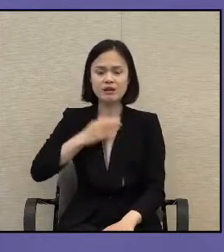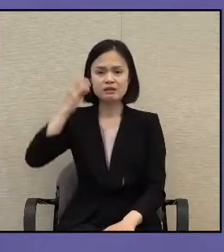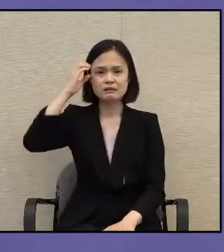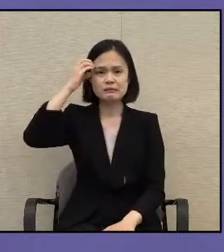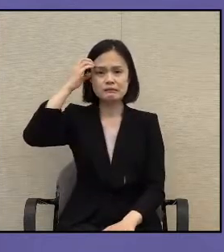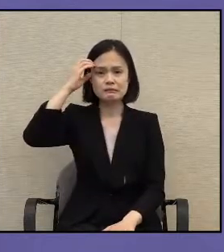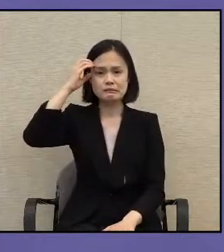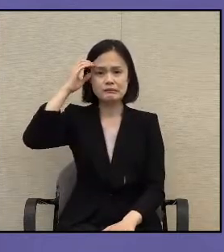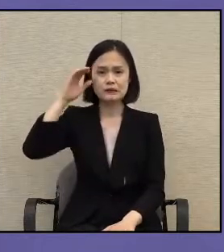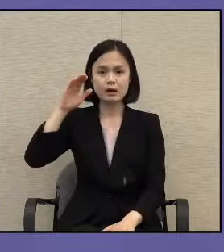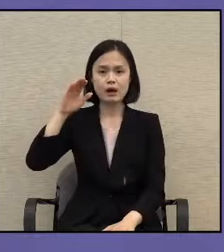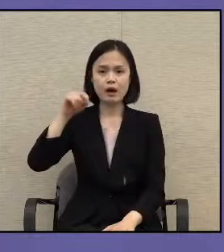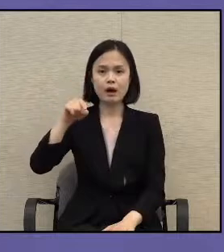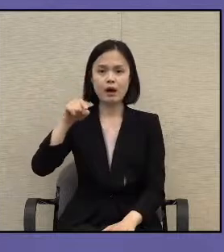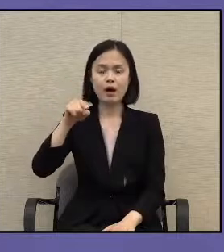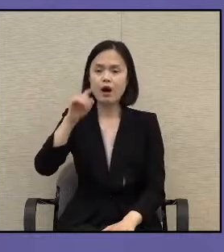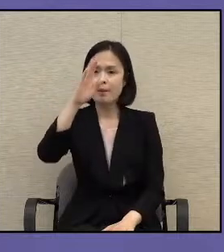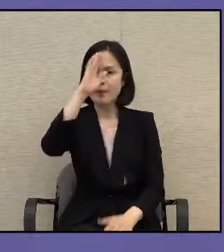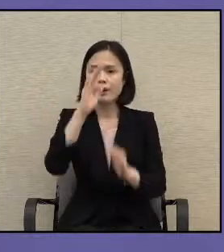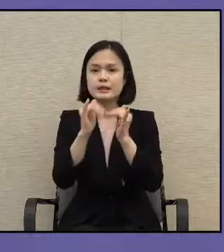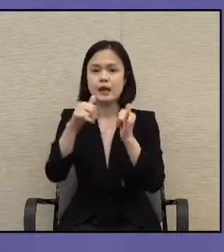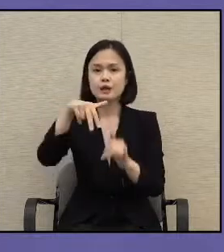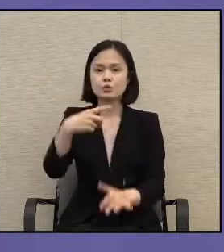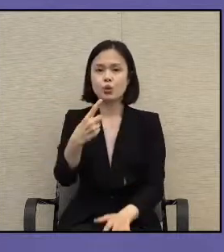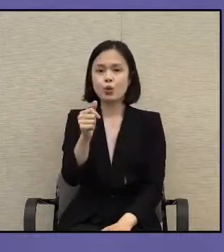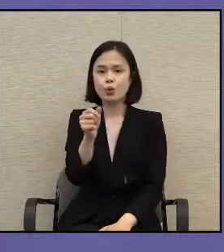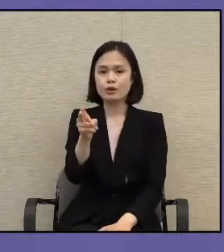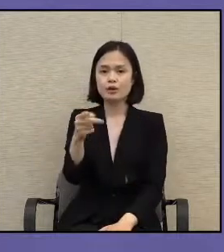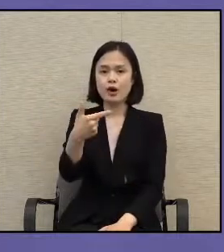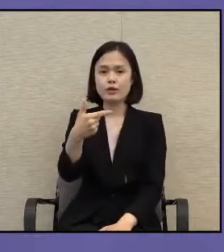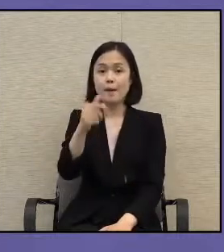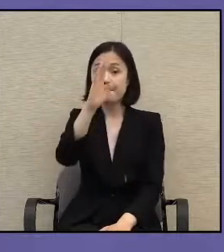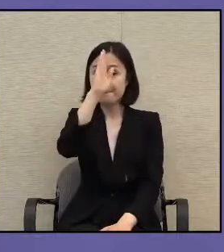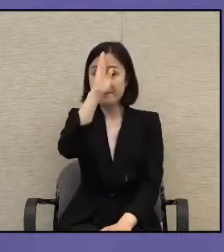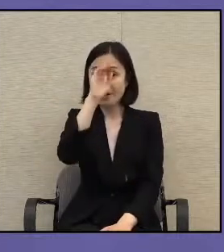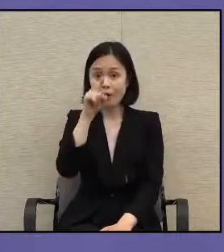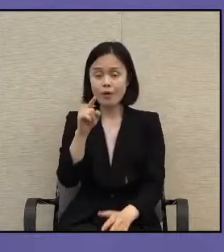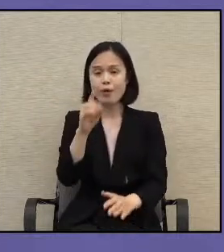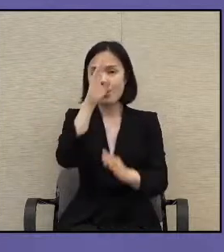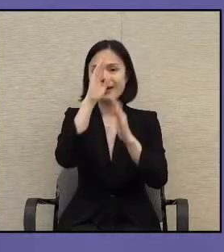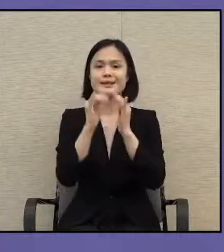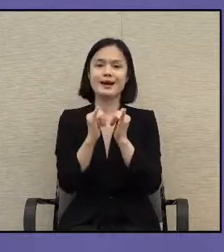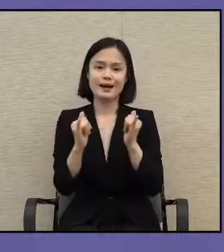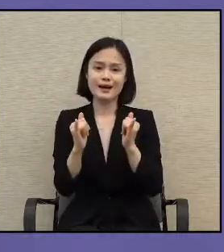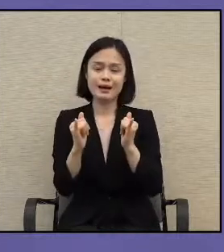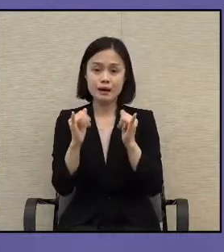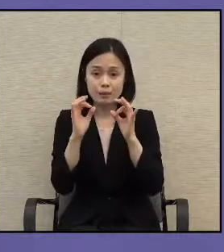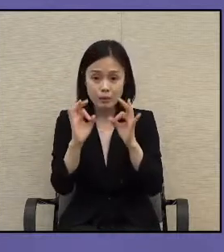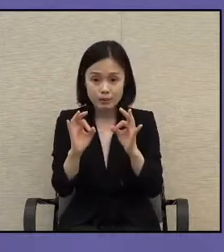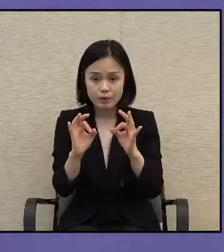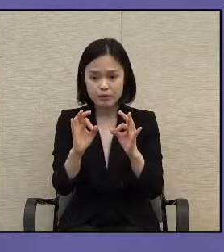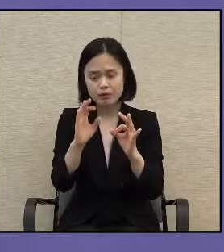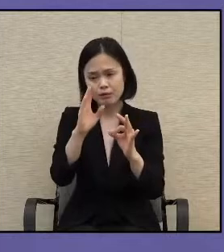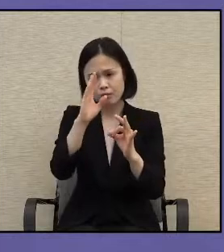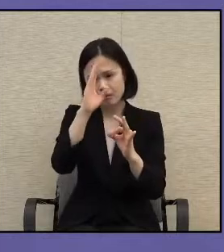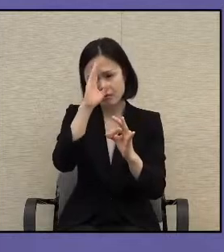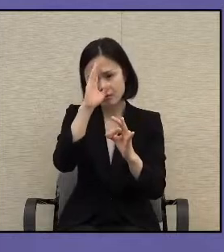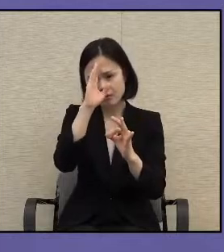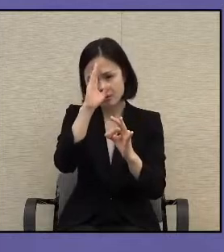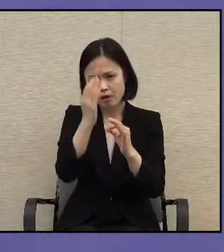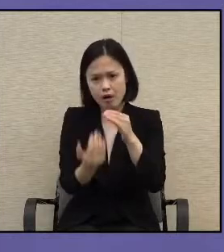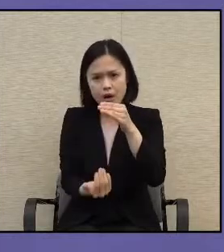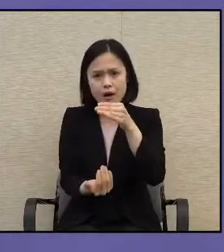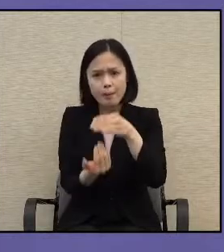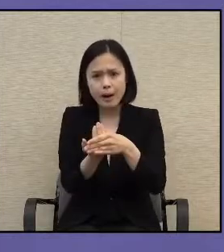컨트롤 그룹보다 낮기는 했지만 질환 발생이 되고 나면 훨씬 더